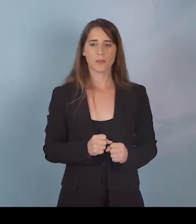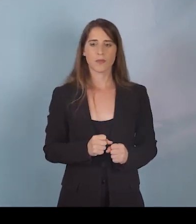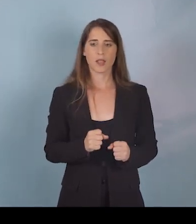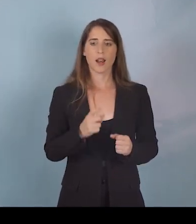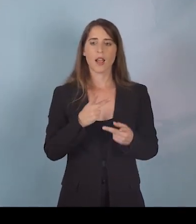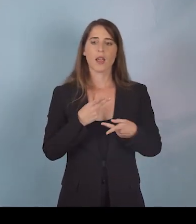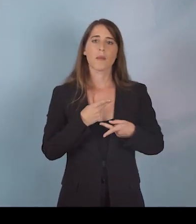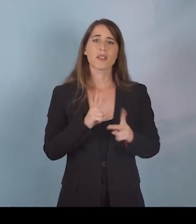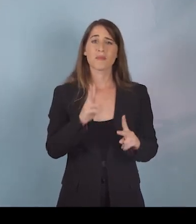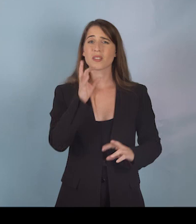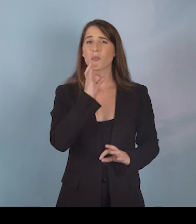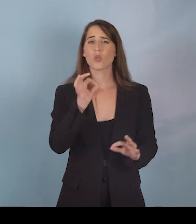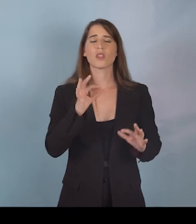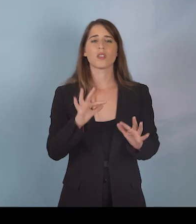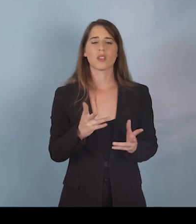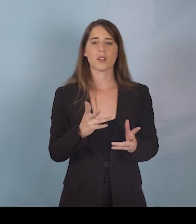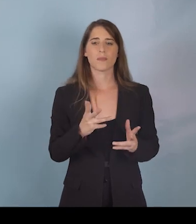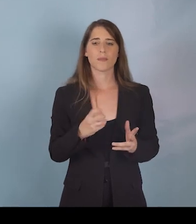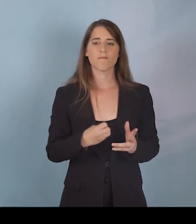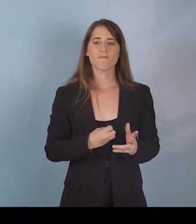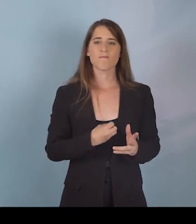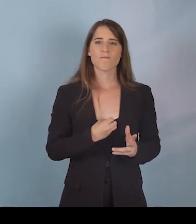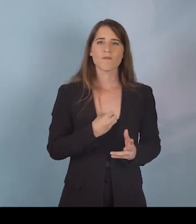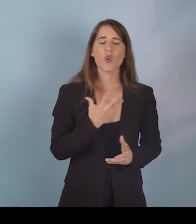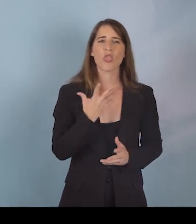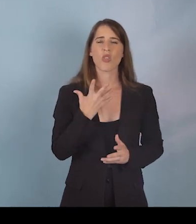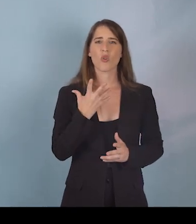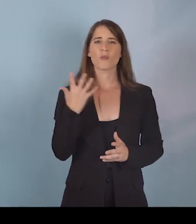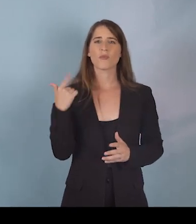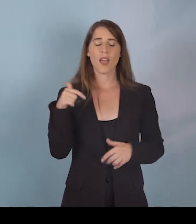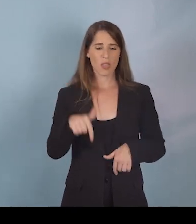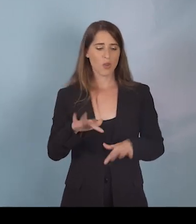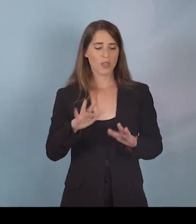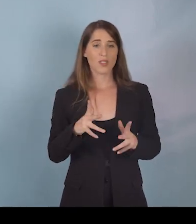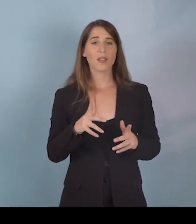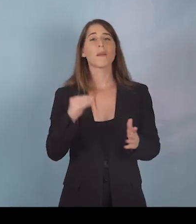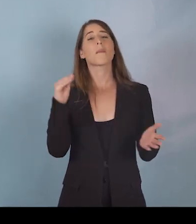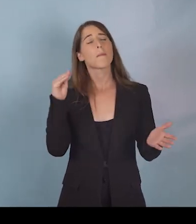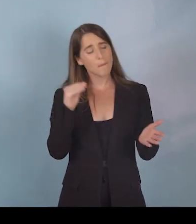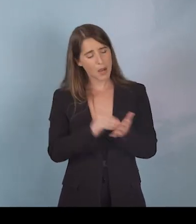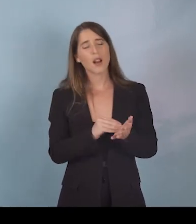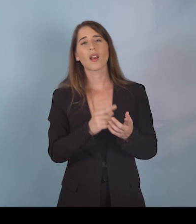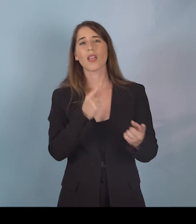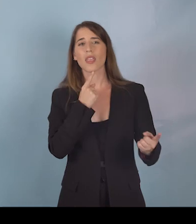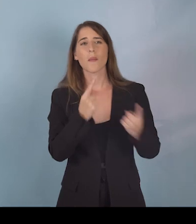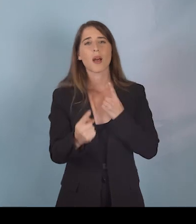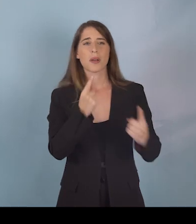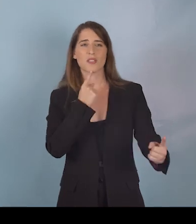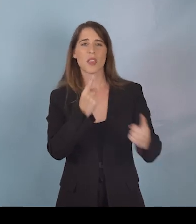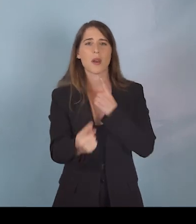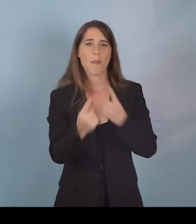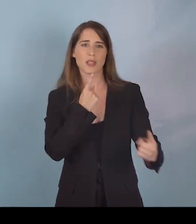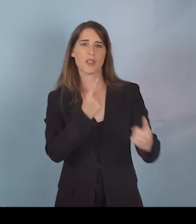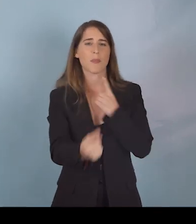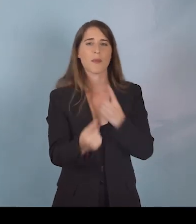Θα μου επιτρέψετε όμως να πω ότι το σκέφτομαι πάρα πολλά χρόνια, ότι νιώθω ότι όλο αυτό το οποίο που κάνουμε εδώ είναι να τα διαπραγματευόμαστε